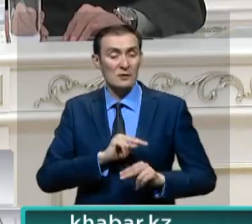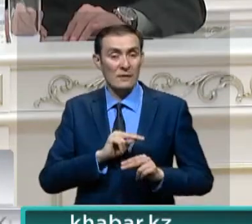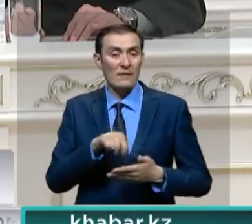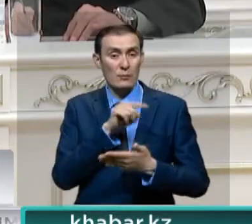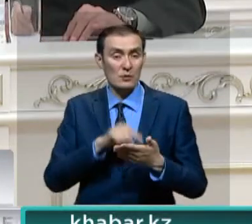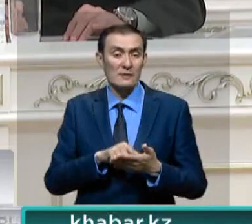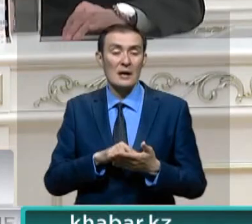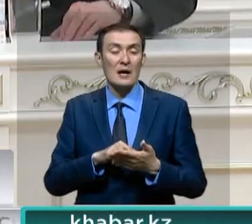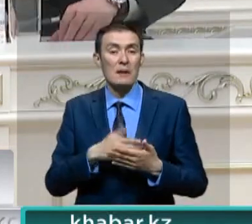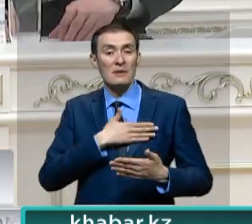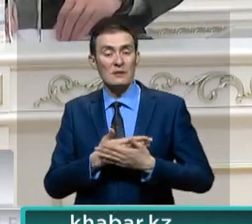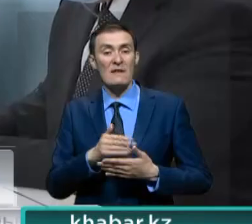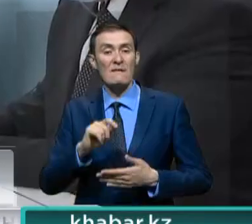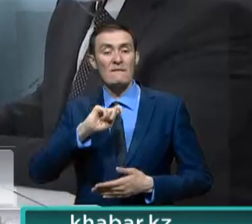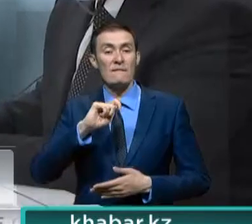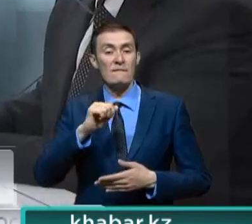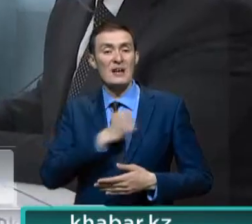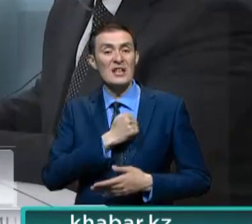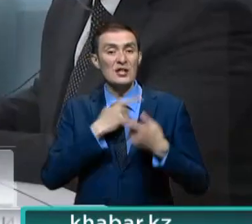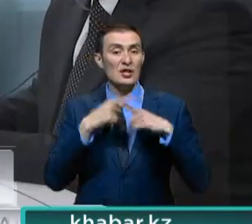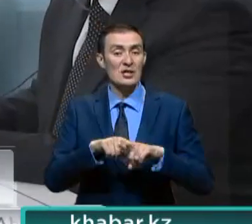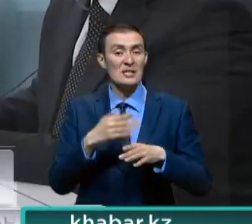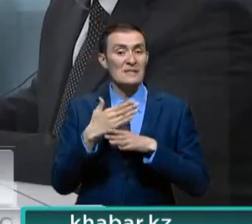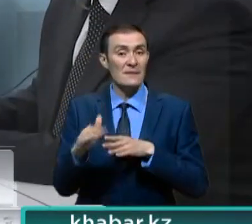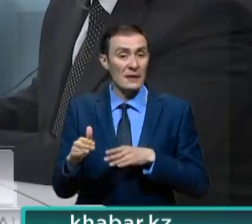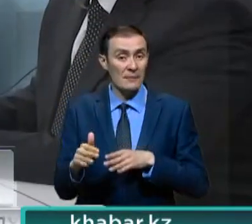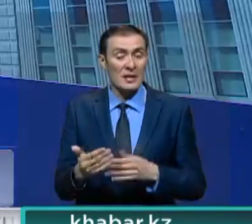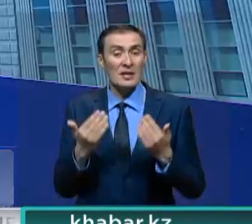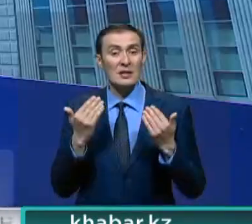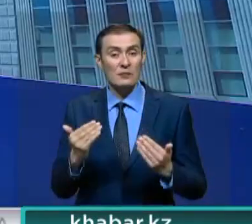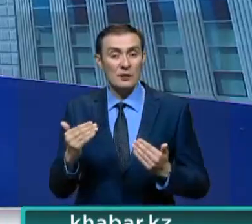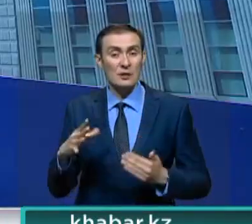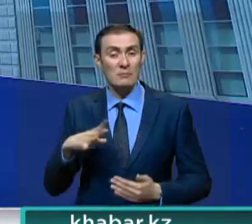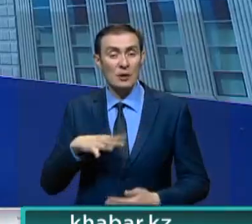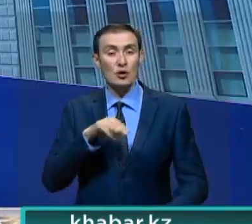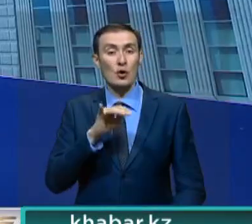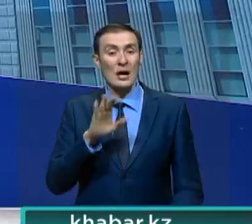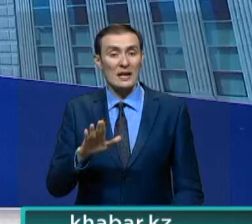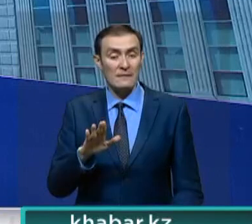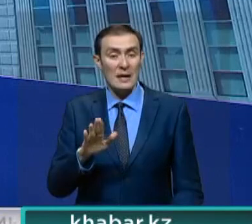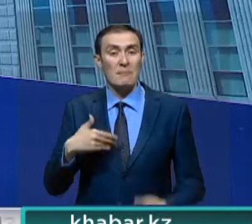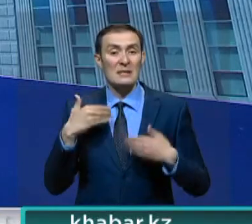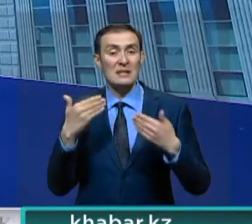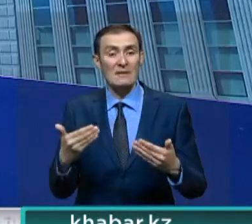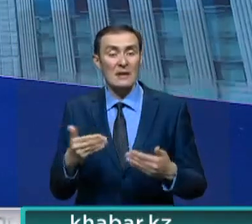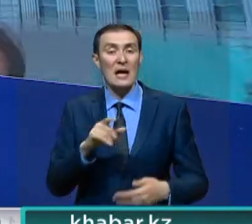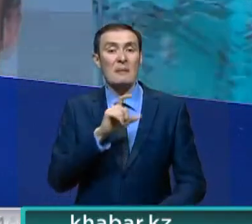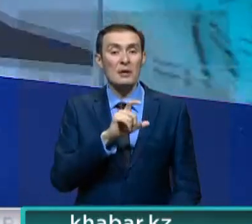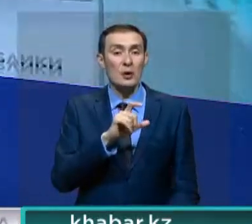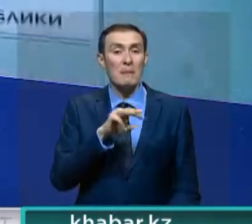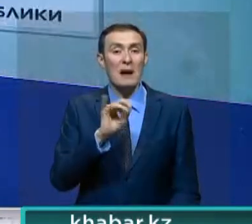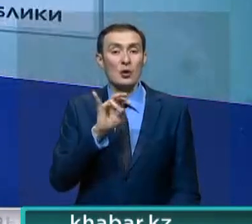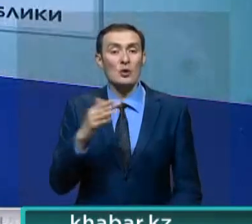в миротворческой и военно-технической сферах. И сегодня же Касым-Жомарт Токаев поздравил Эммануэля Макрона